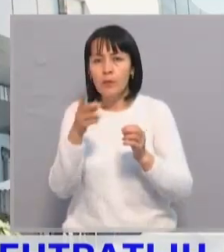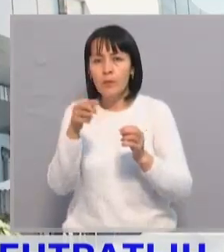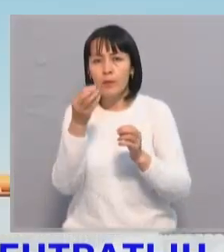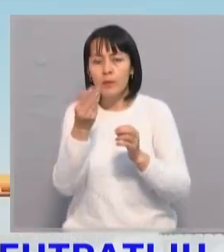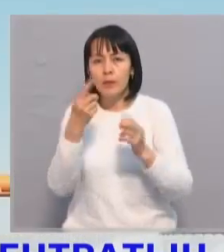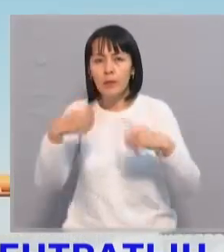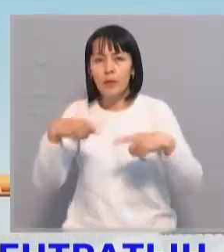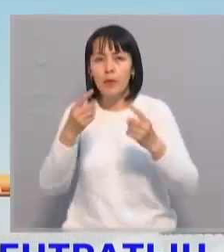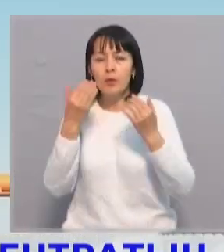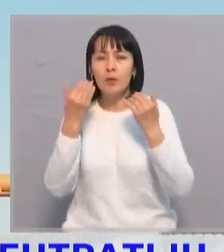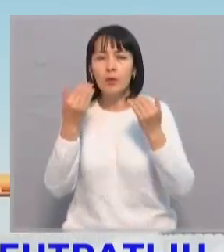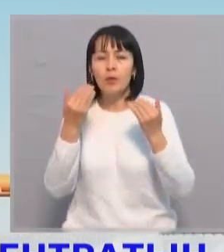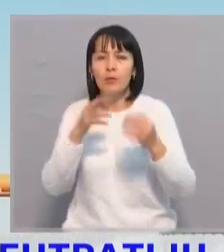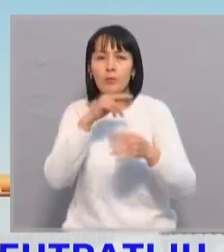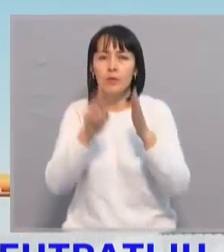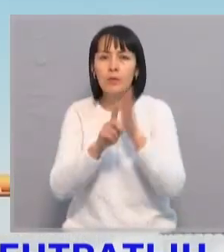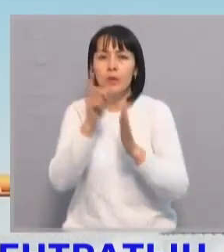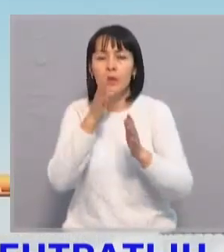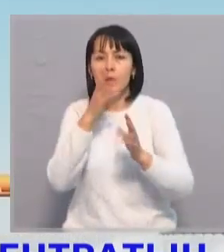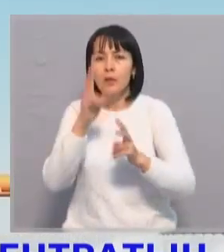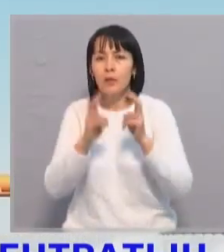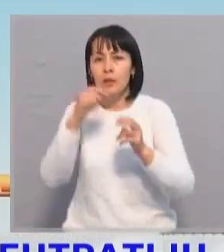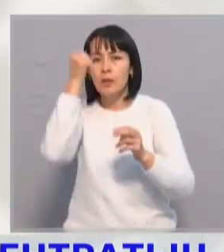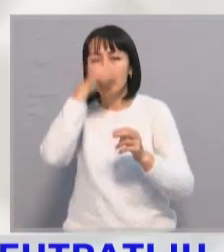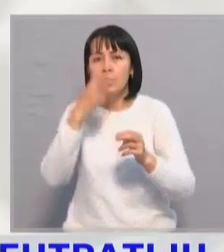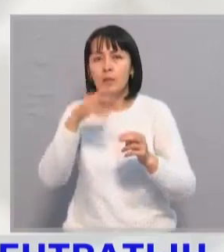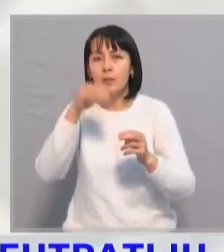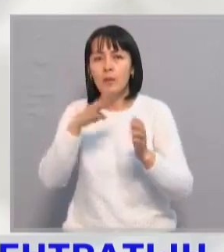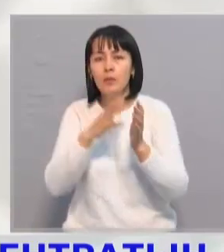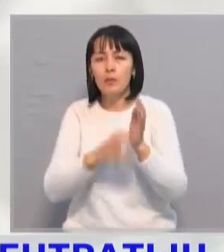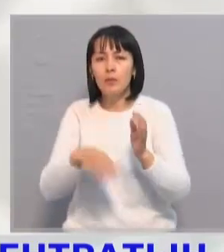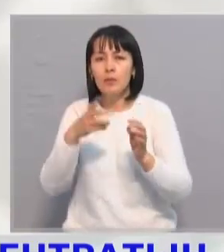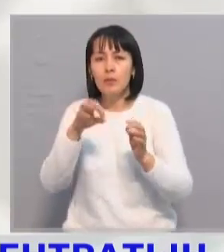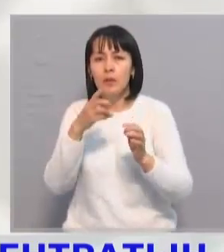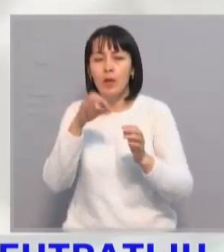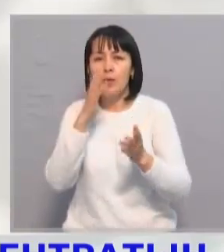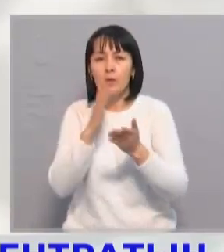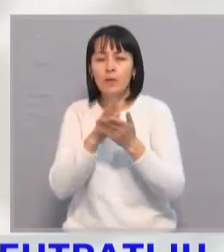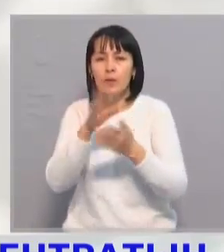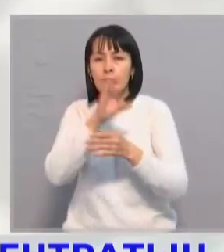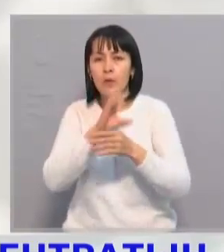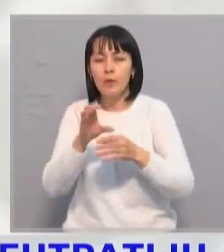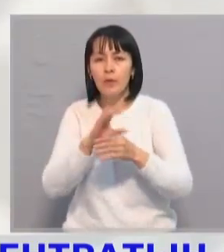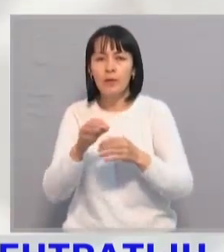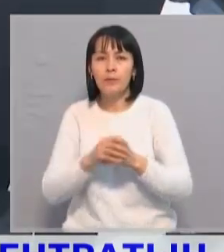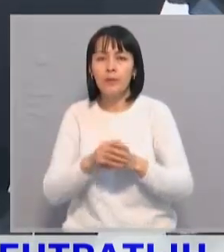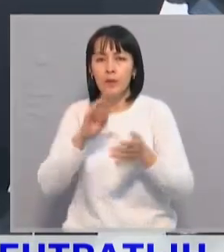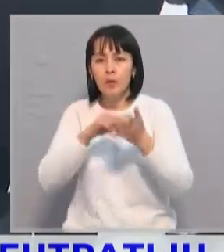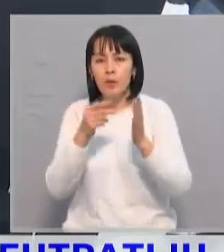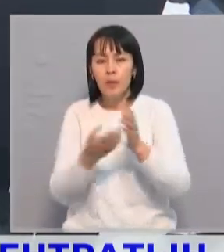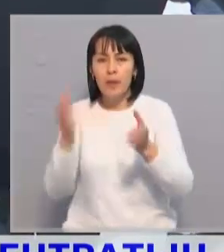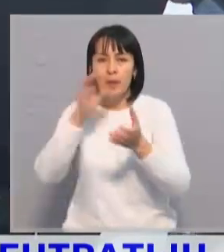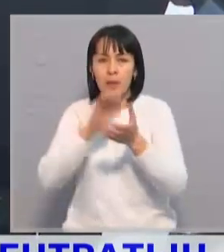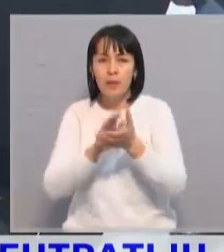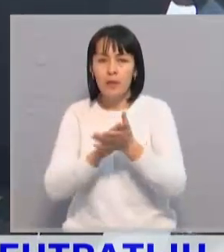миллиард теңгені құрамақ. Ол іске қосылғанда зауытта жылына 20,900 тонна мырыш оксиді өндірілетін болады. Жобалармен